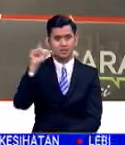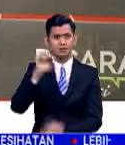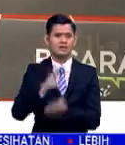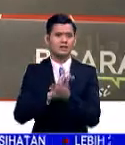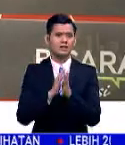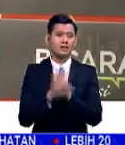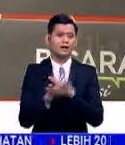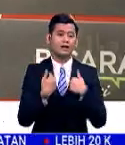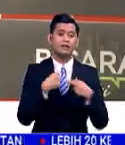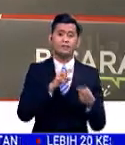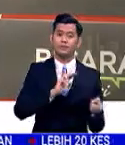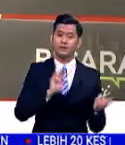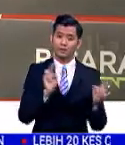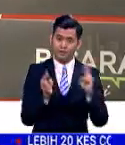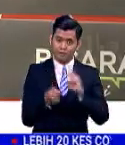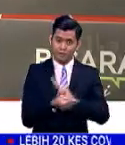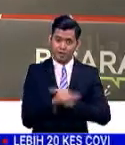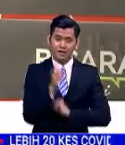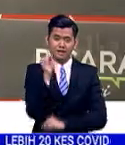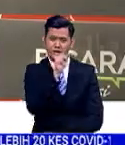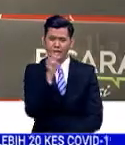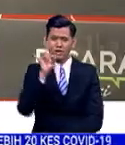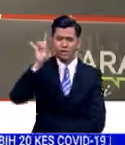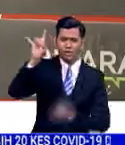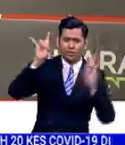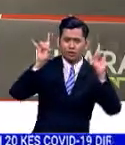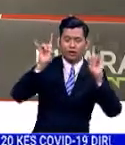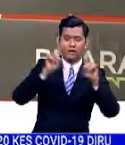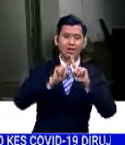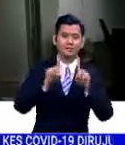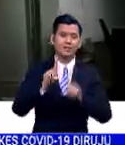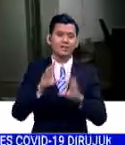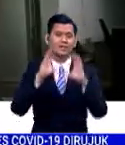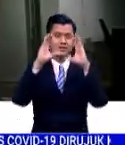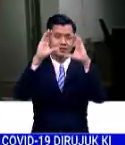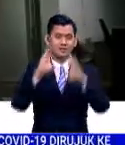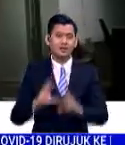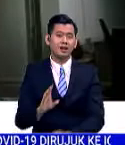So ada perubahan lah, walaupun kita nyanyi lagu rock, kita punya percakapan tu tertib.